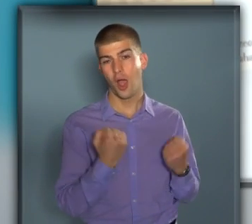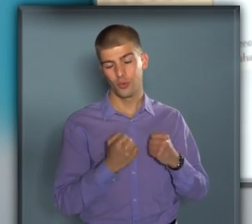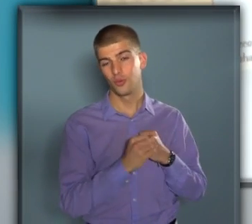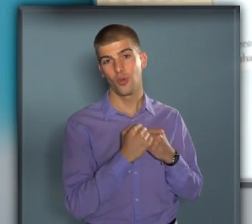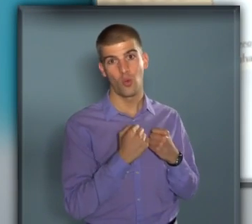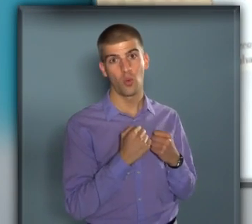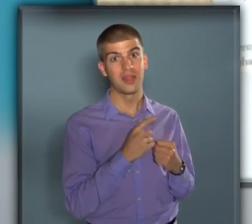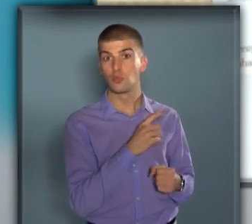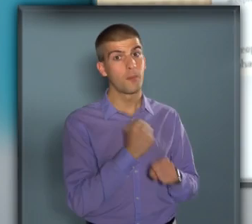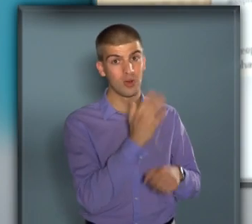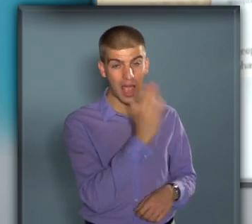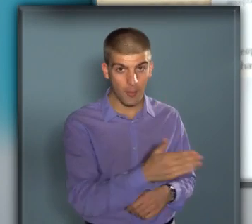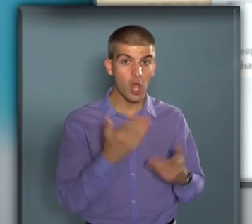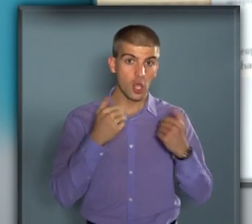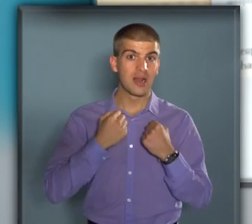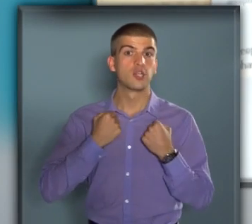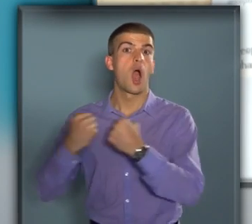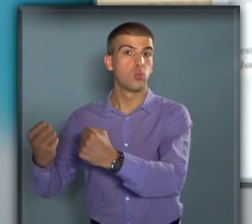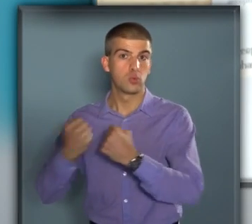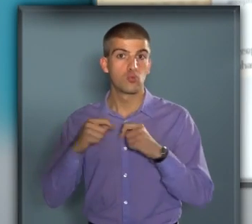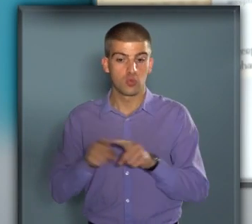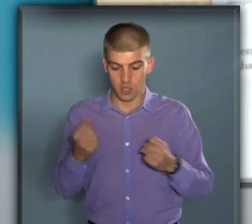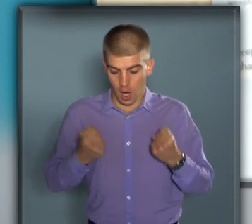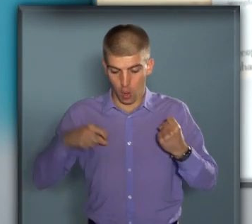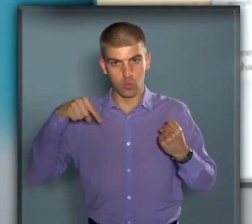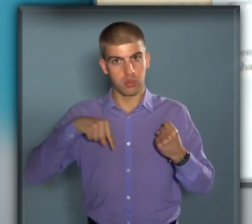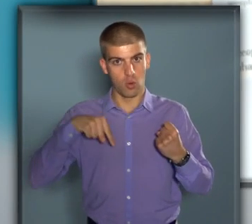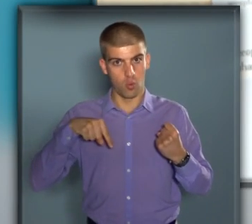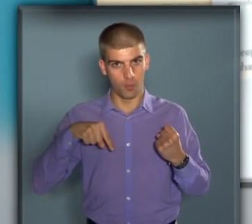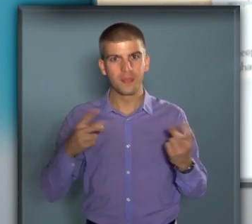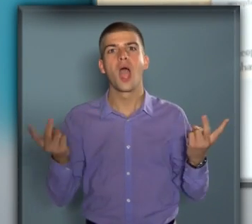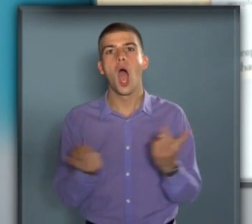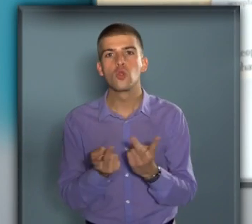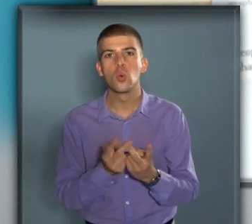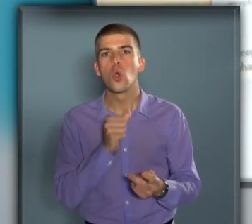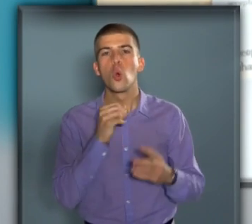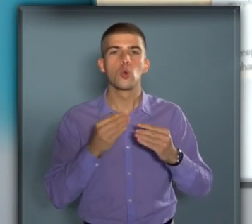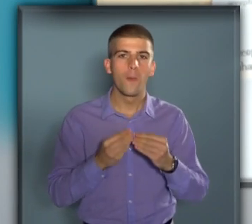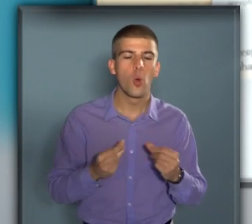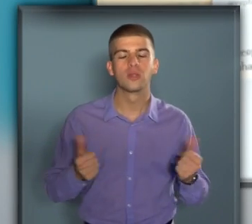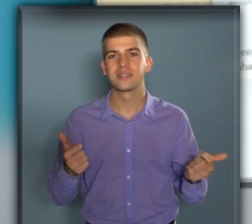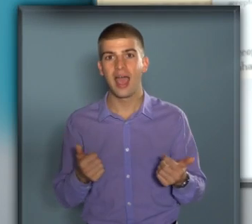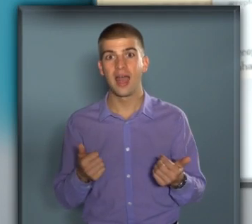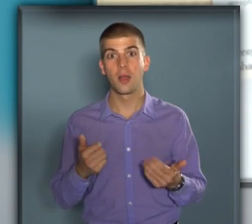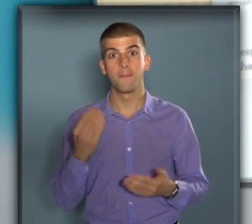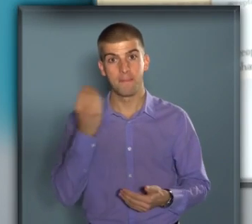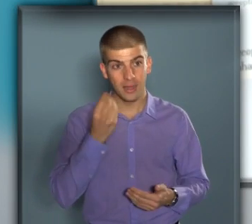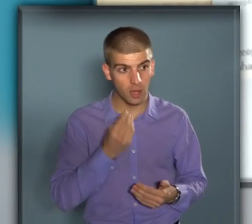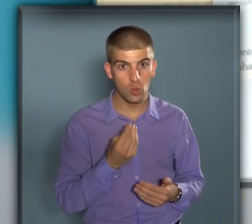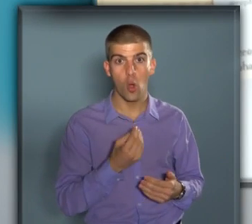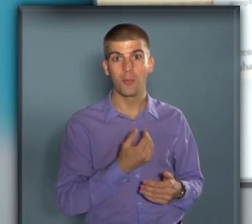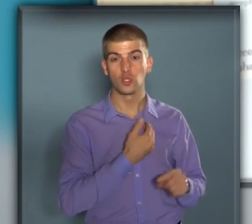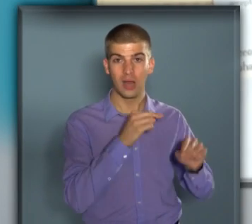fogunk menni a családi nyaralásra is. Tehát ugyanúgy egy nagyon jól használható készségtárról van szó, de azért megmondom